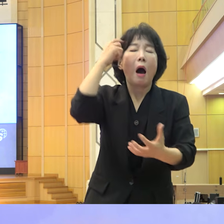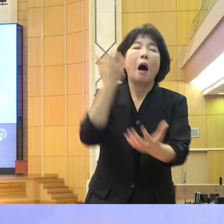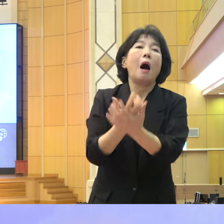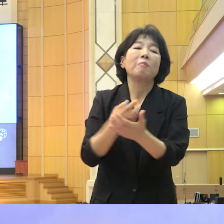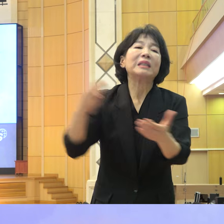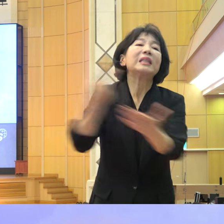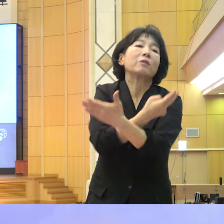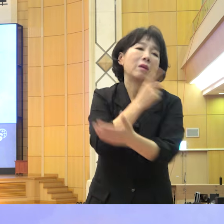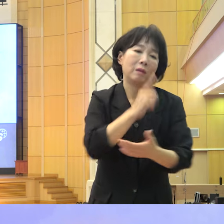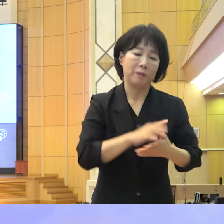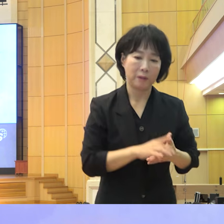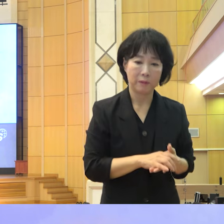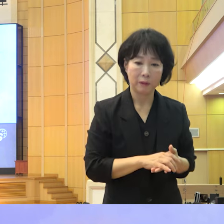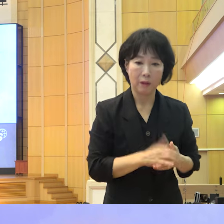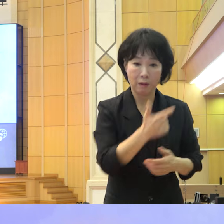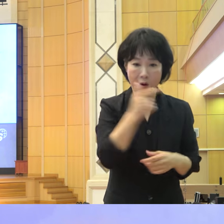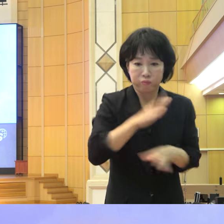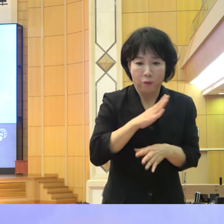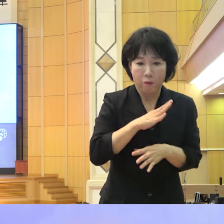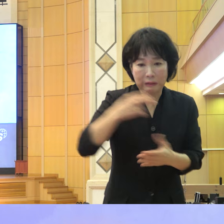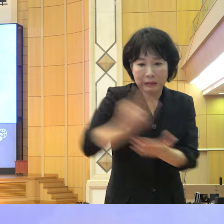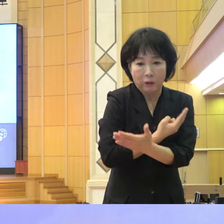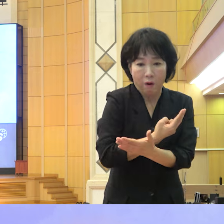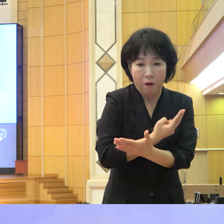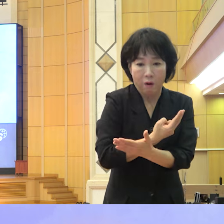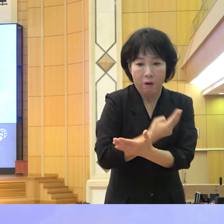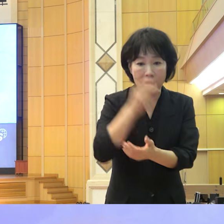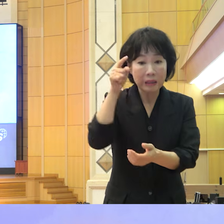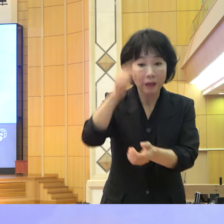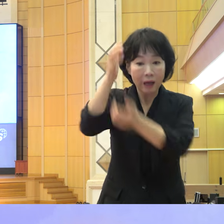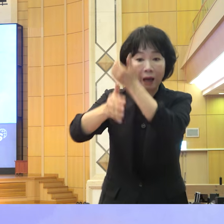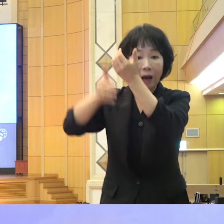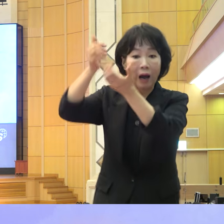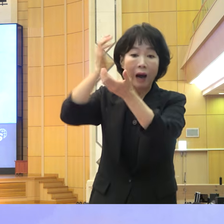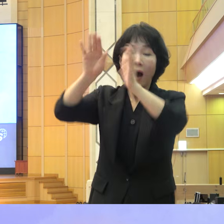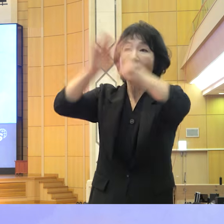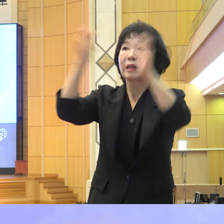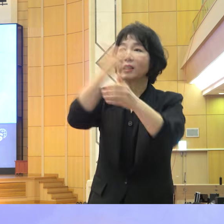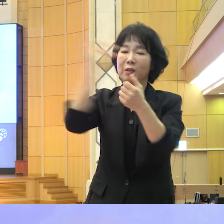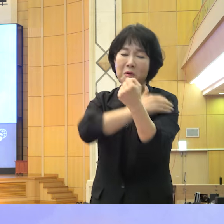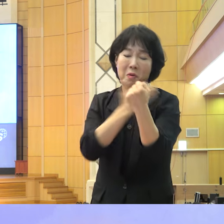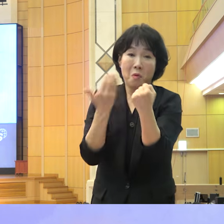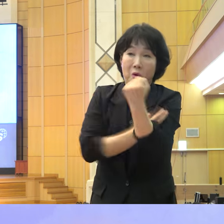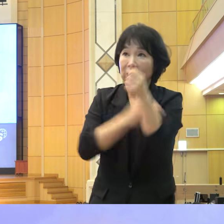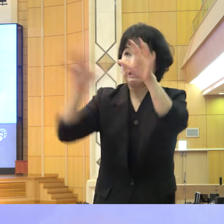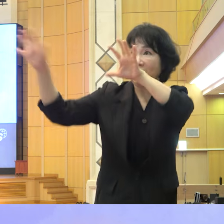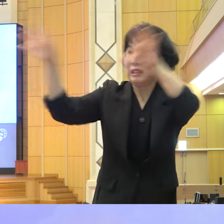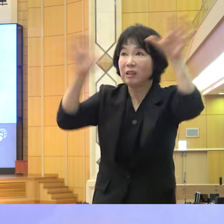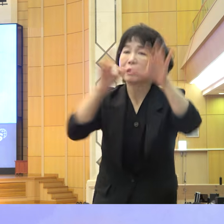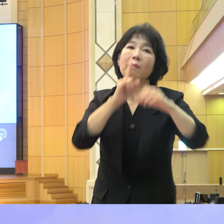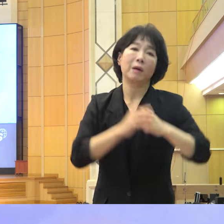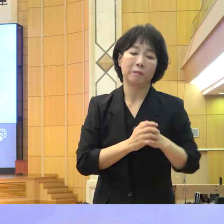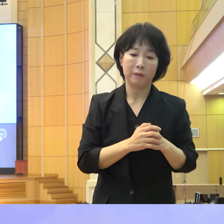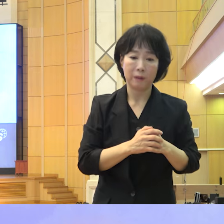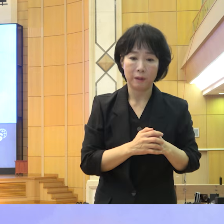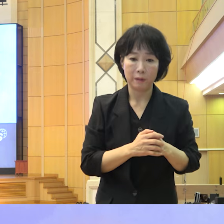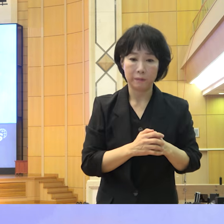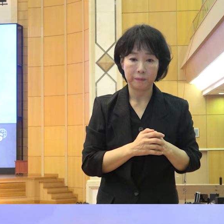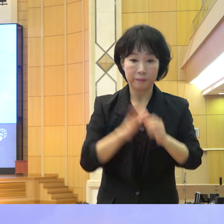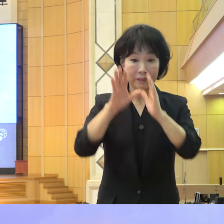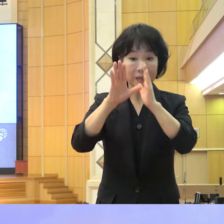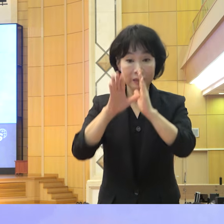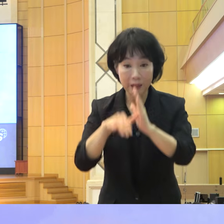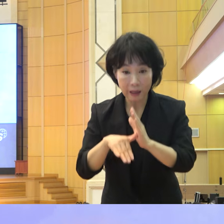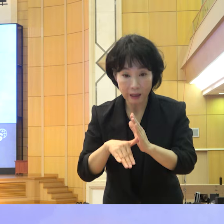정도겠습니까? 무서워함으로 기절하리니 이는 하늘의 권능들이 흔들리겠음이니라.